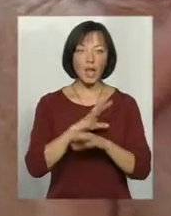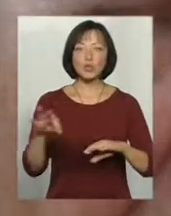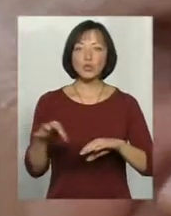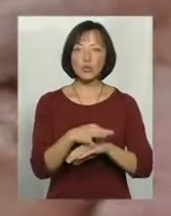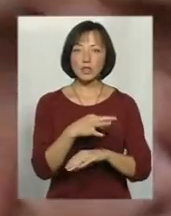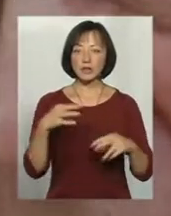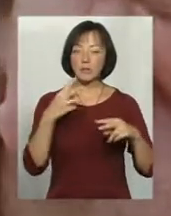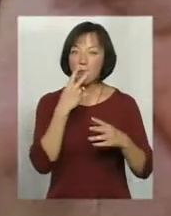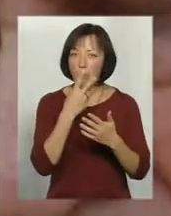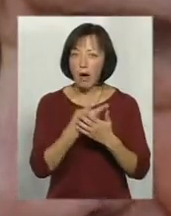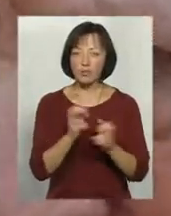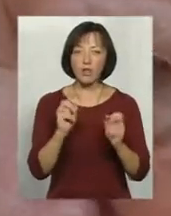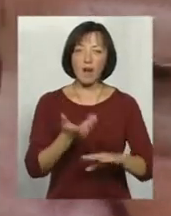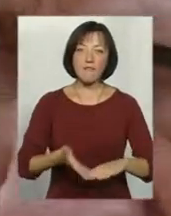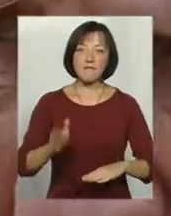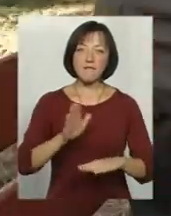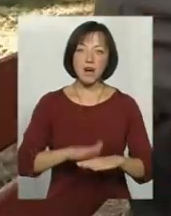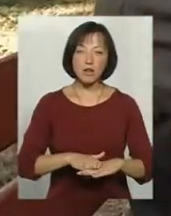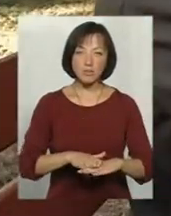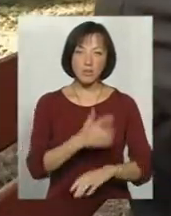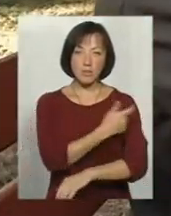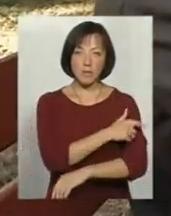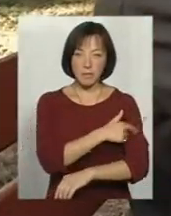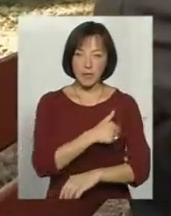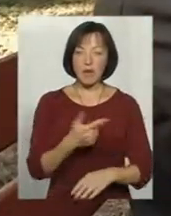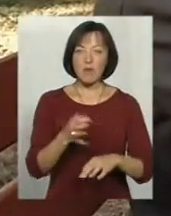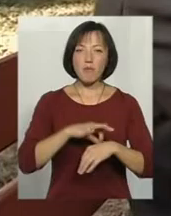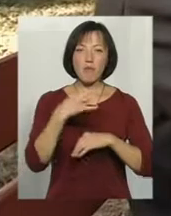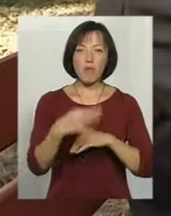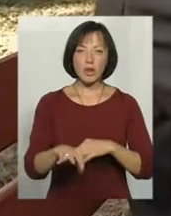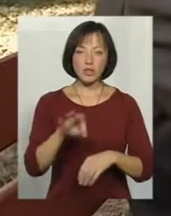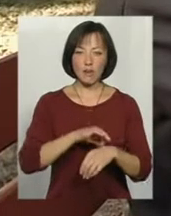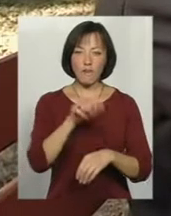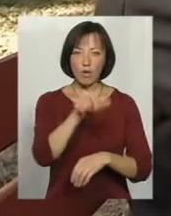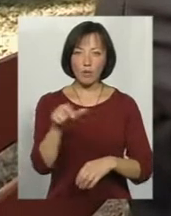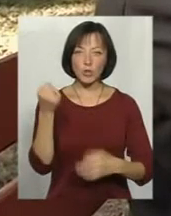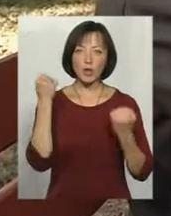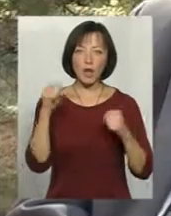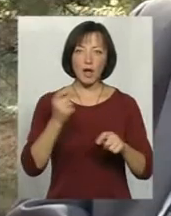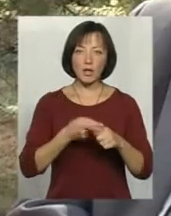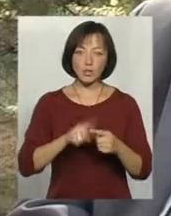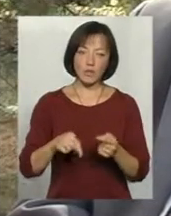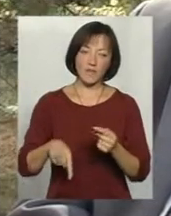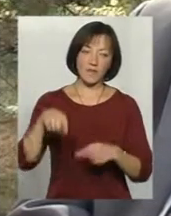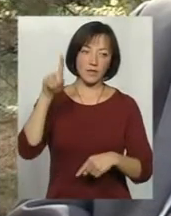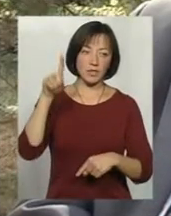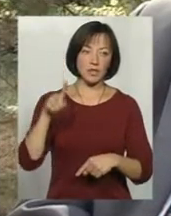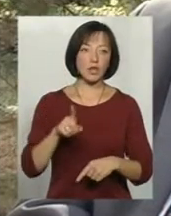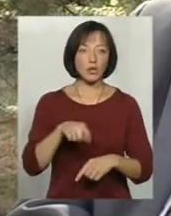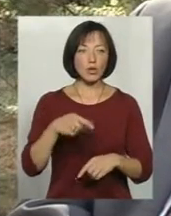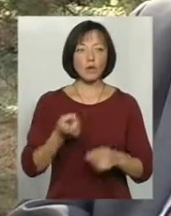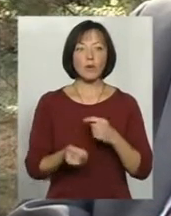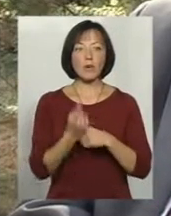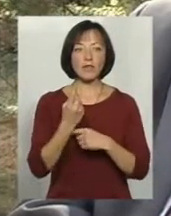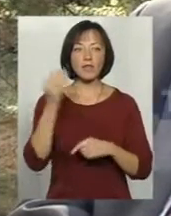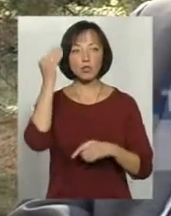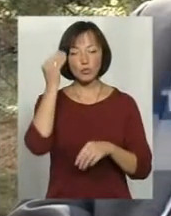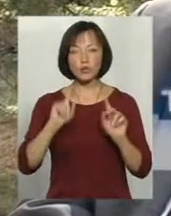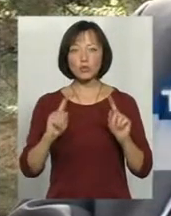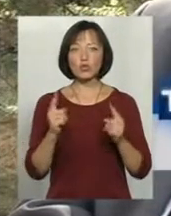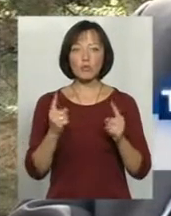власні очі бачили, як важко санітарам і як боляче пацієнтам долати цю відстань. І тоді появилась думка, а чому